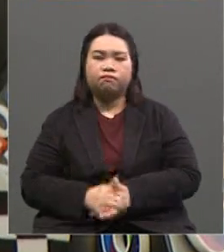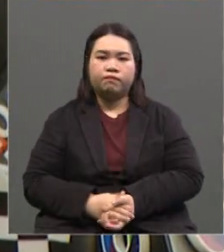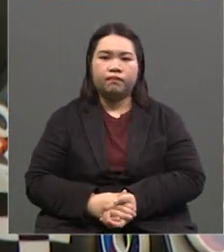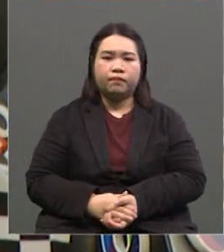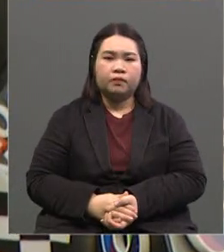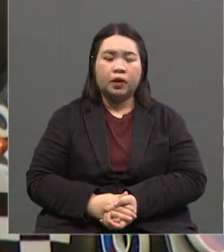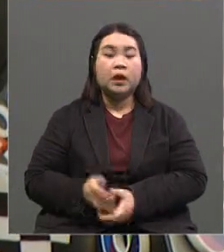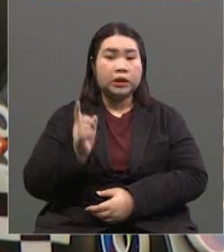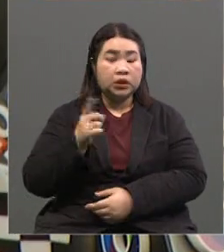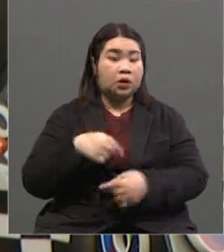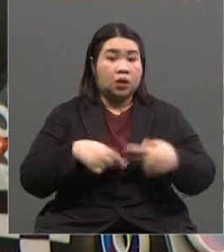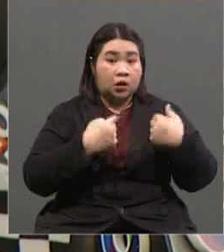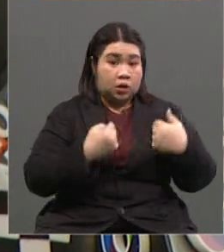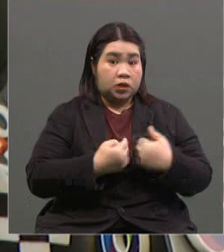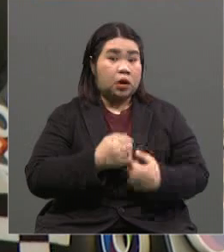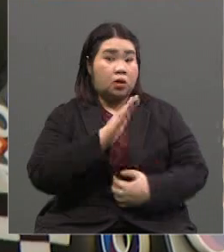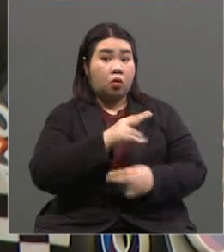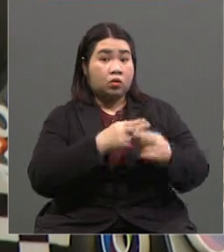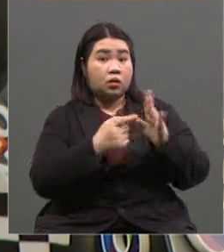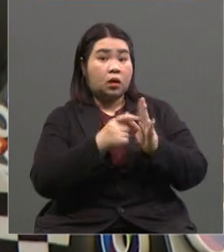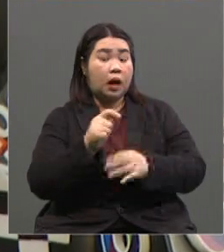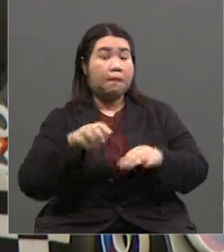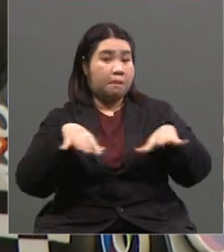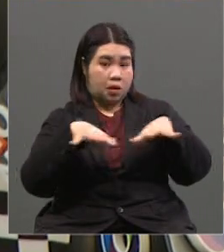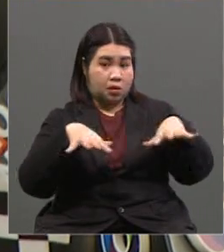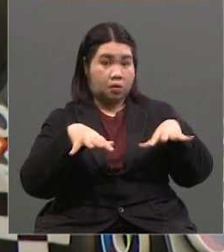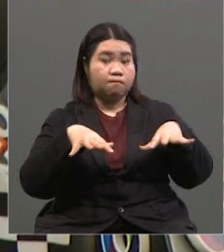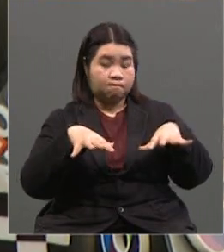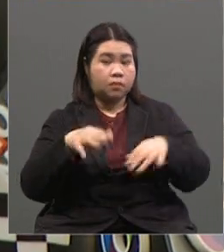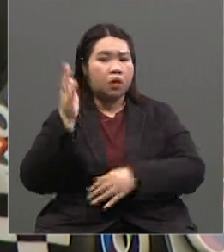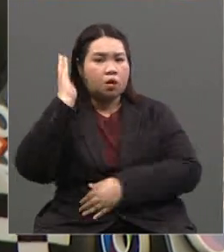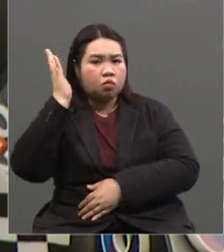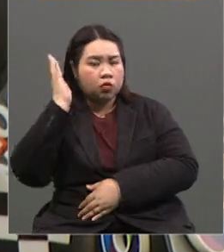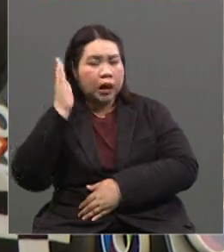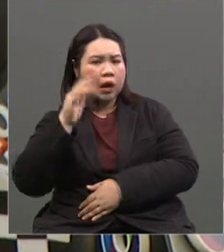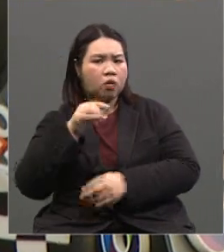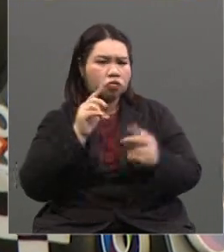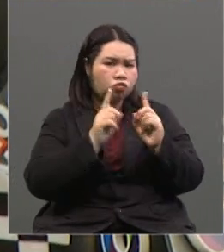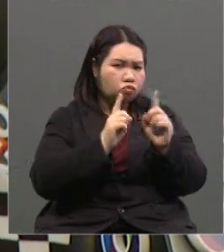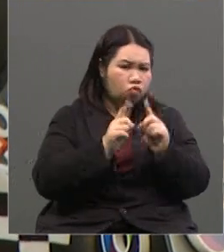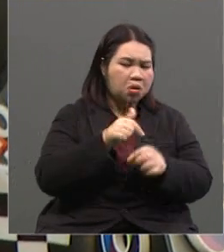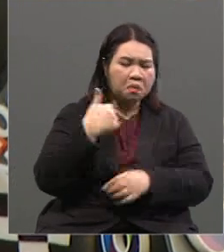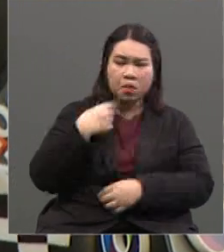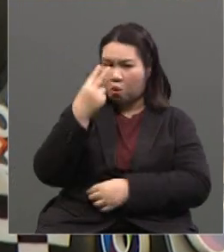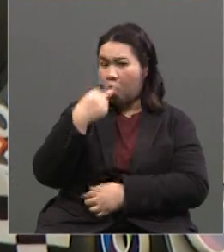จิตใจเขายังดีอยู่นะสภาพจิตใจยังดีอยู่นะฮะแล้วก็สามีเขาคุยเขาก็ร้องห่มร้องไห้เยอะ